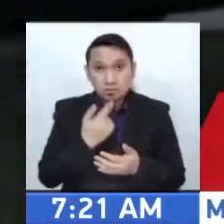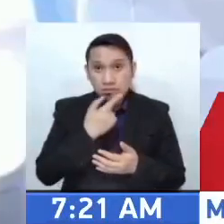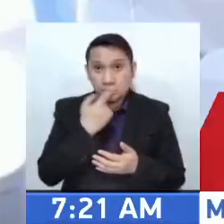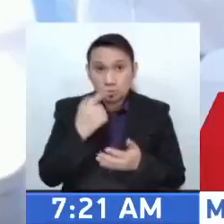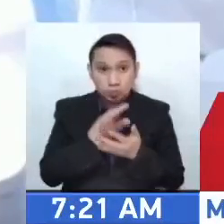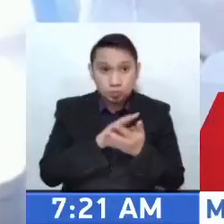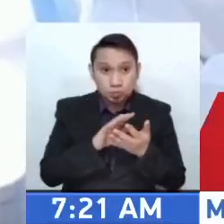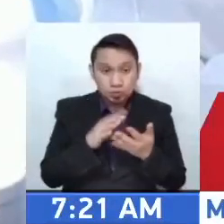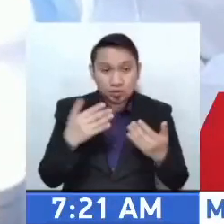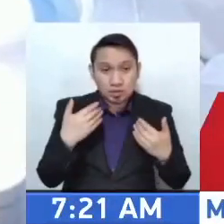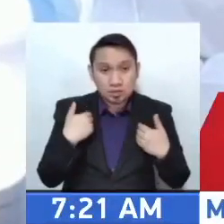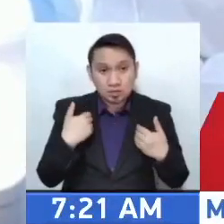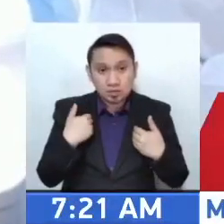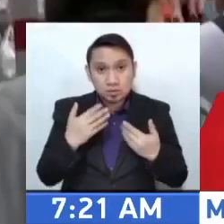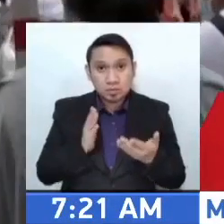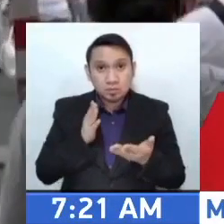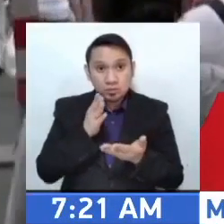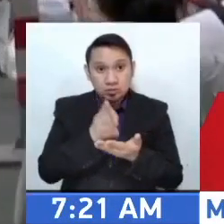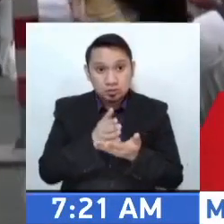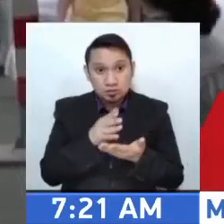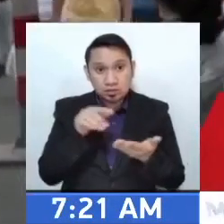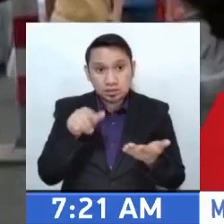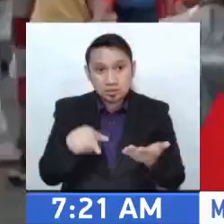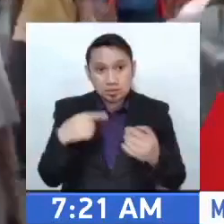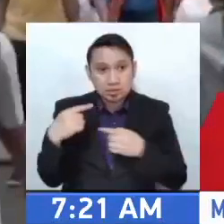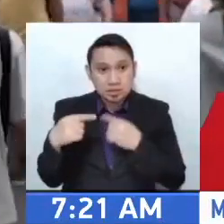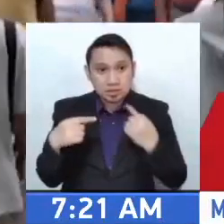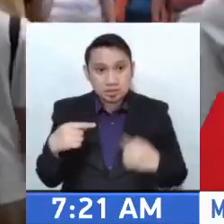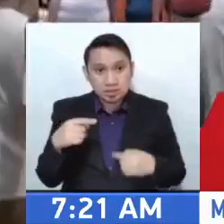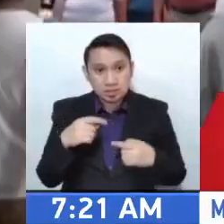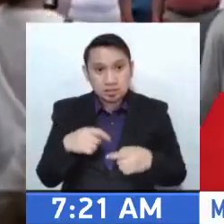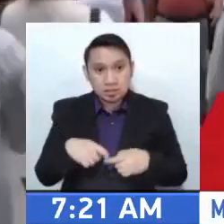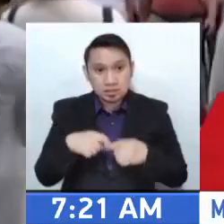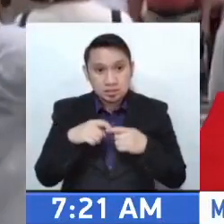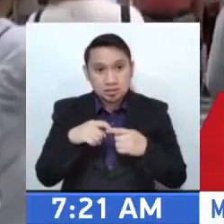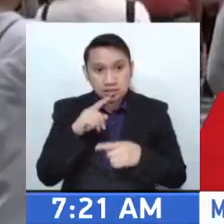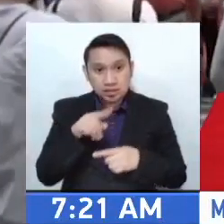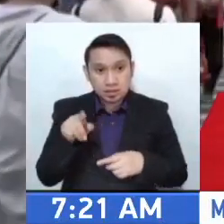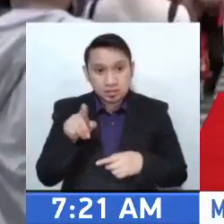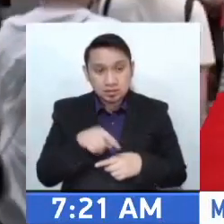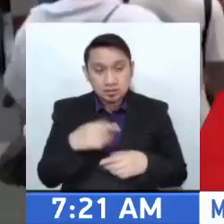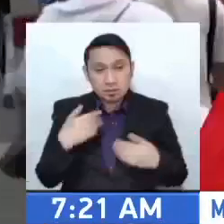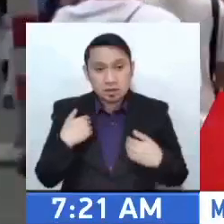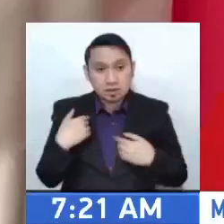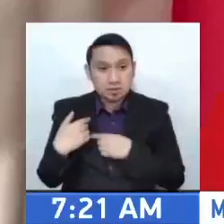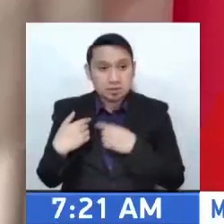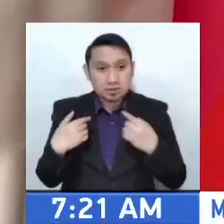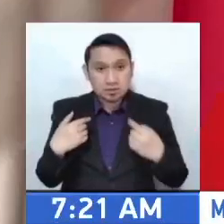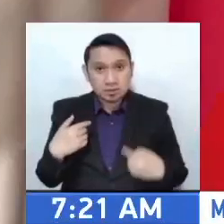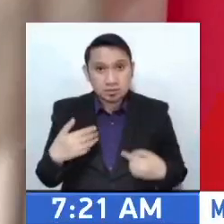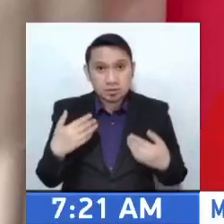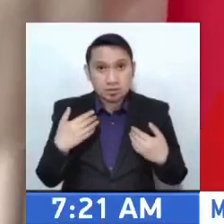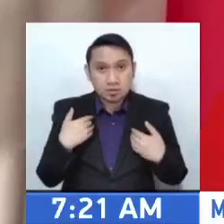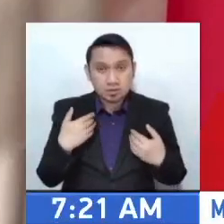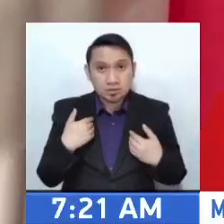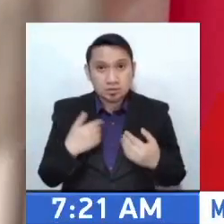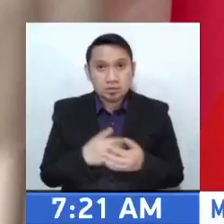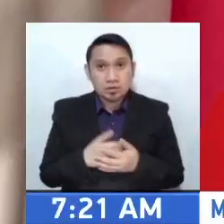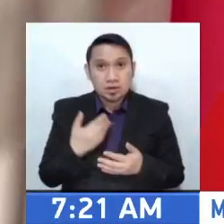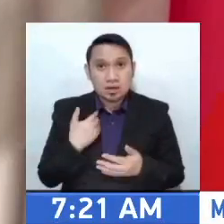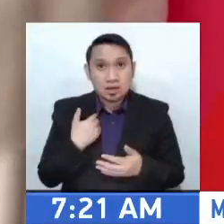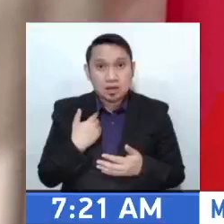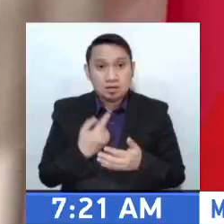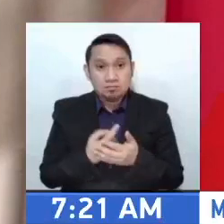papuntang China ang nakansela noon. Sa kasalukuyan, ang China na lamang ang malaking bansa na may mahigpit na quarantine protocols at nagpapatupad